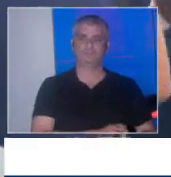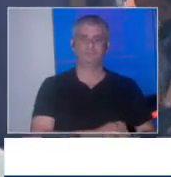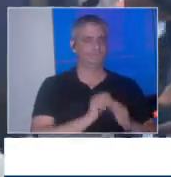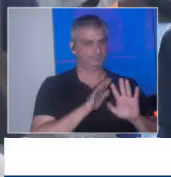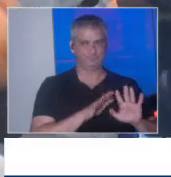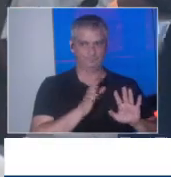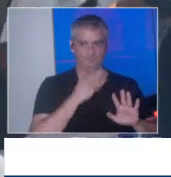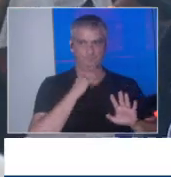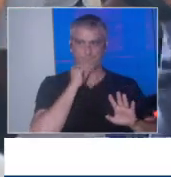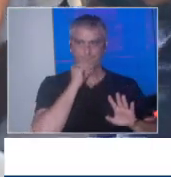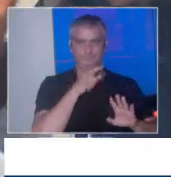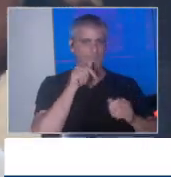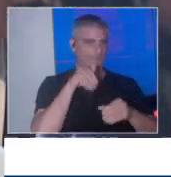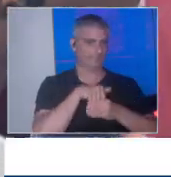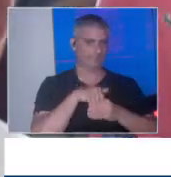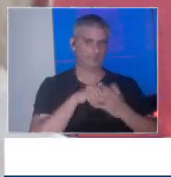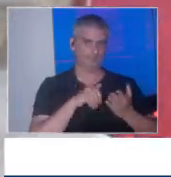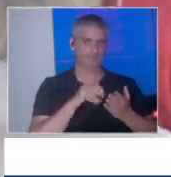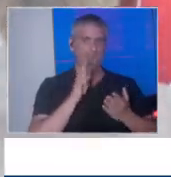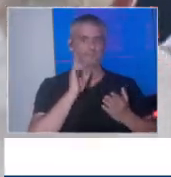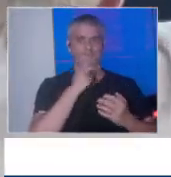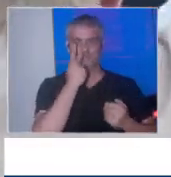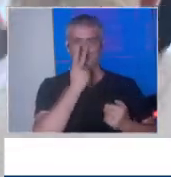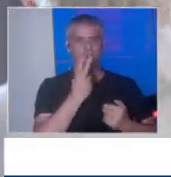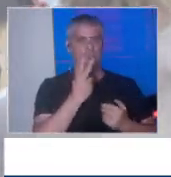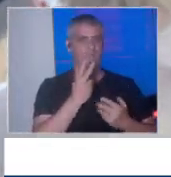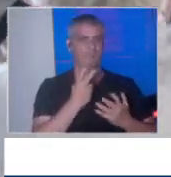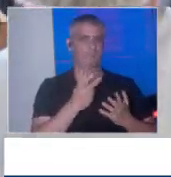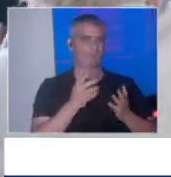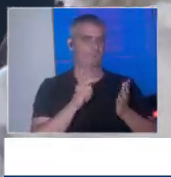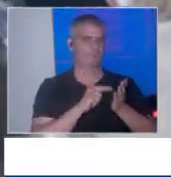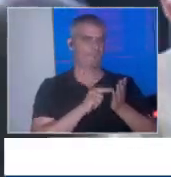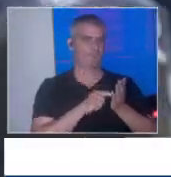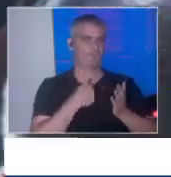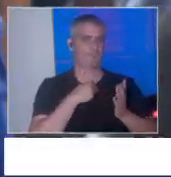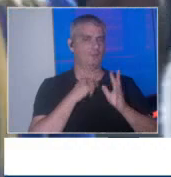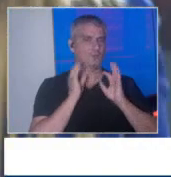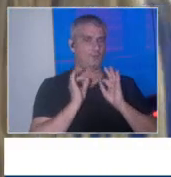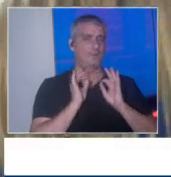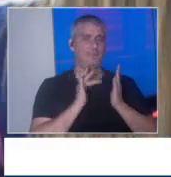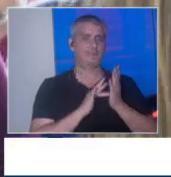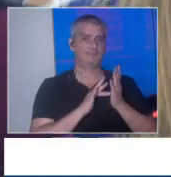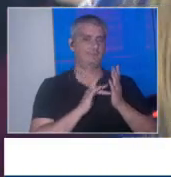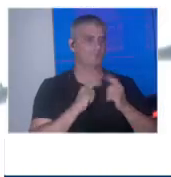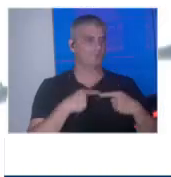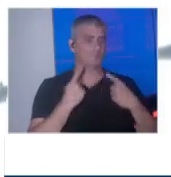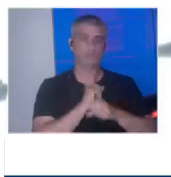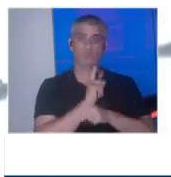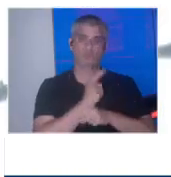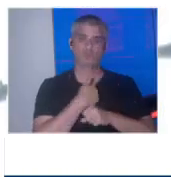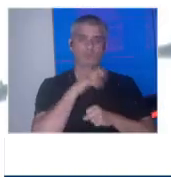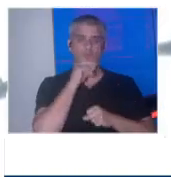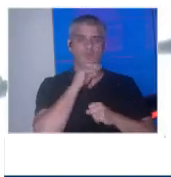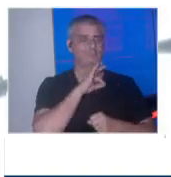בואו נכנס קודם כל לפרופורציה, גם לראיית מקרו טיפה, מכיוון שאנחנו באמת נמצאים בימים שבהם אנחנו